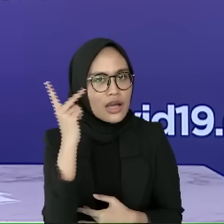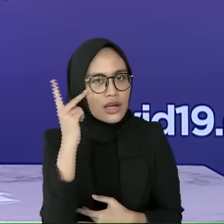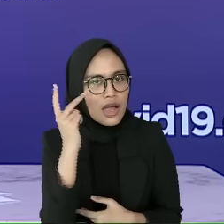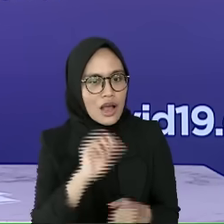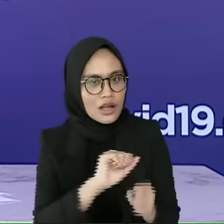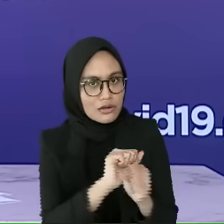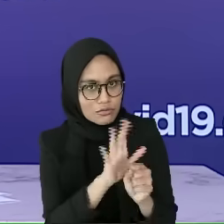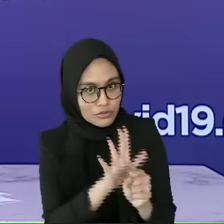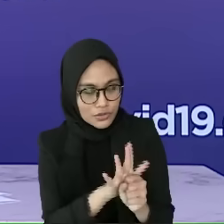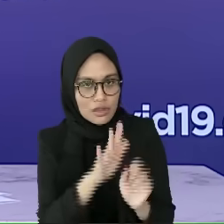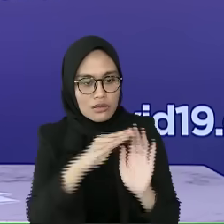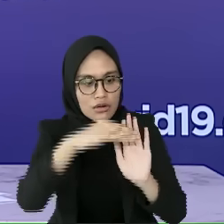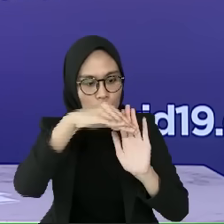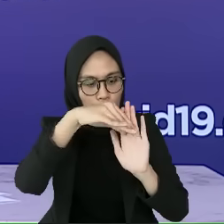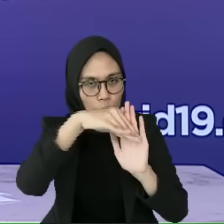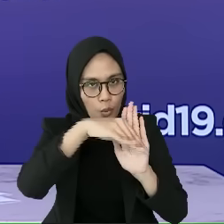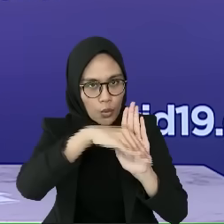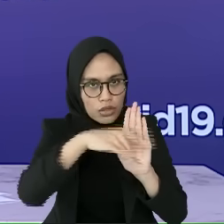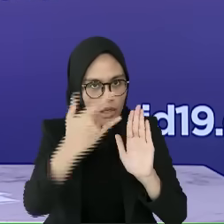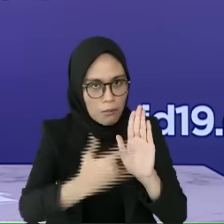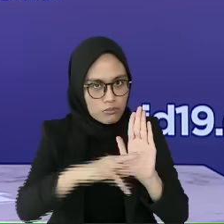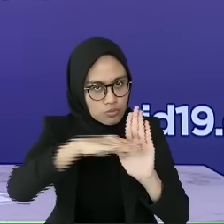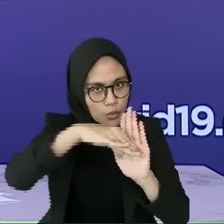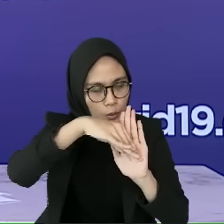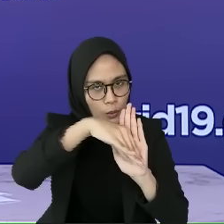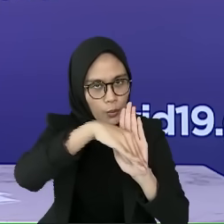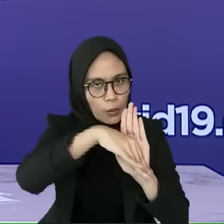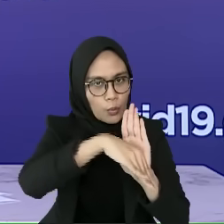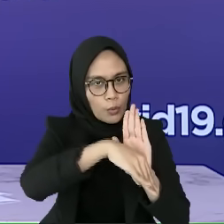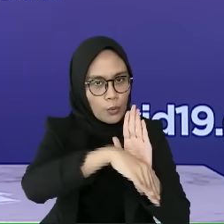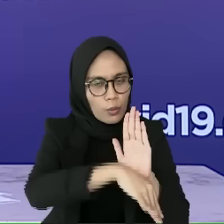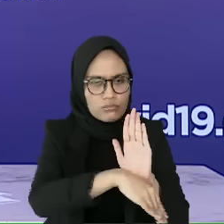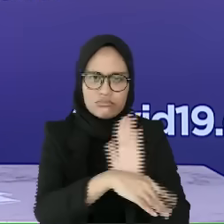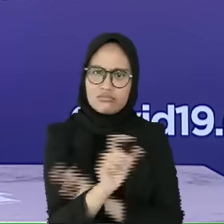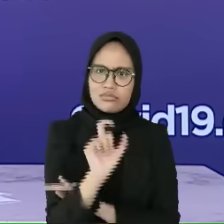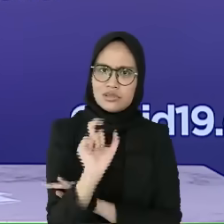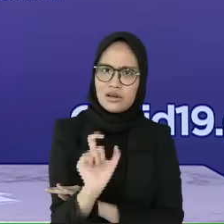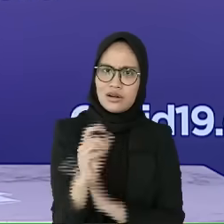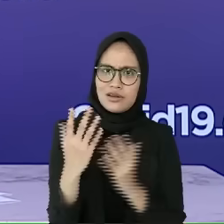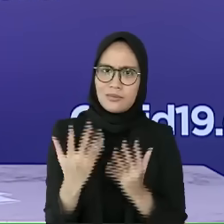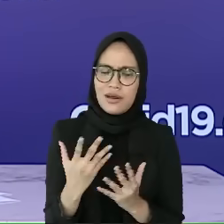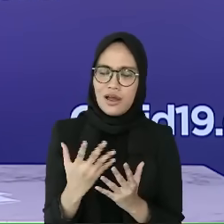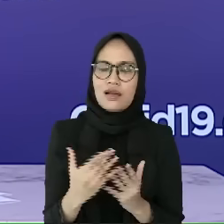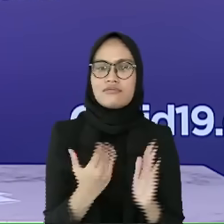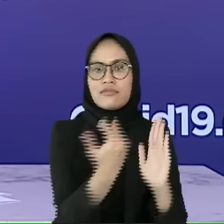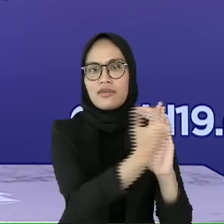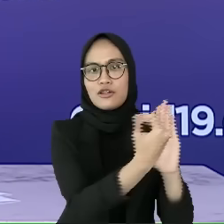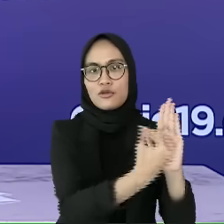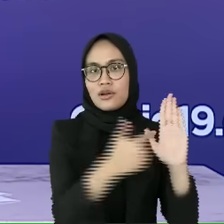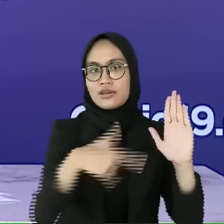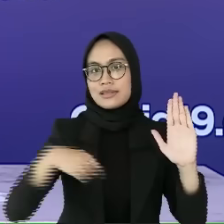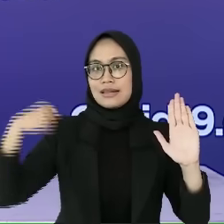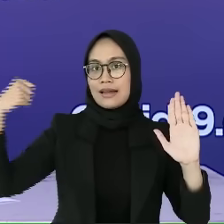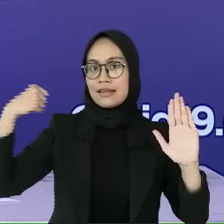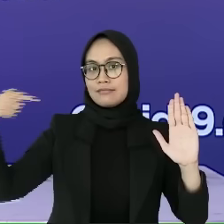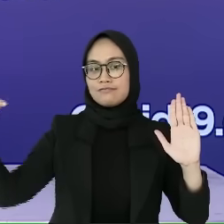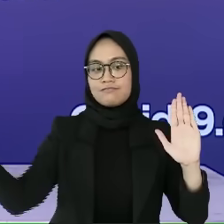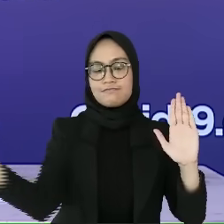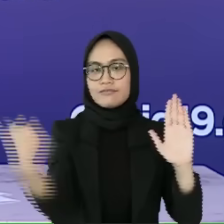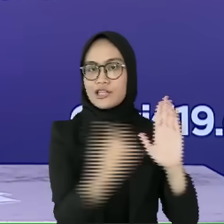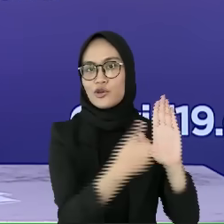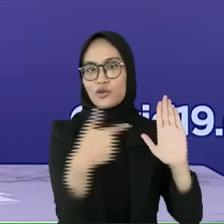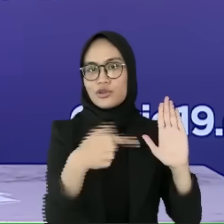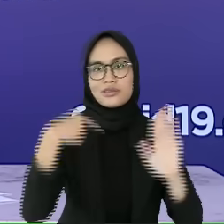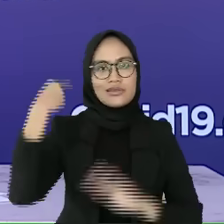tren penurunan kasus selama mungkin dengan tetap mematuhi protokol kesehatan sedikit pun tidak lengah dan menyepelekan